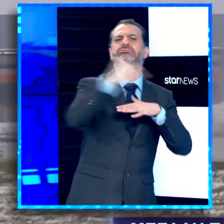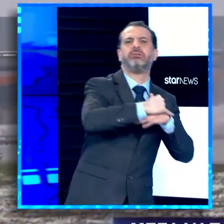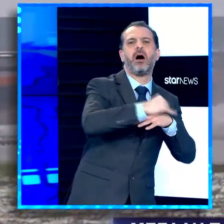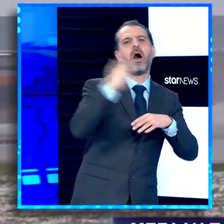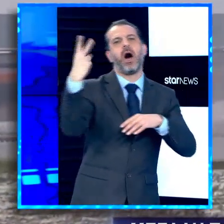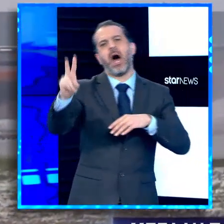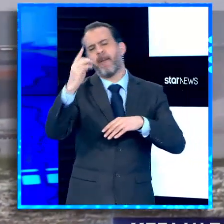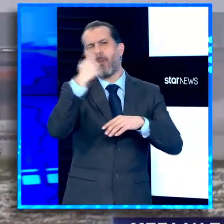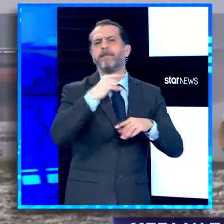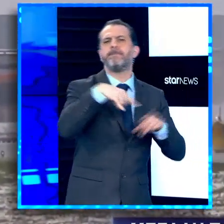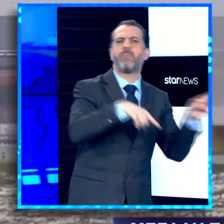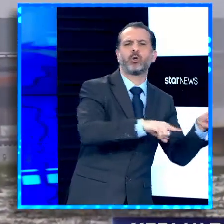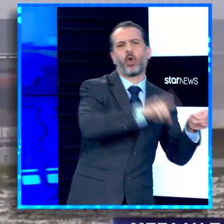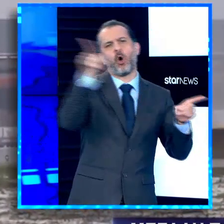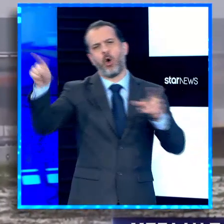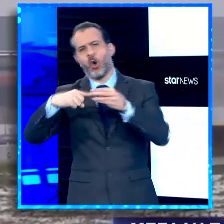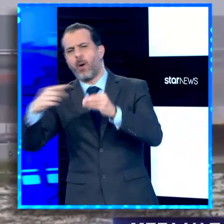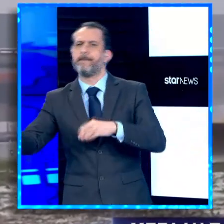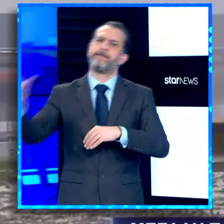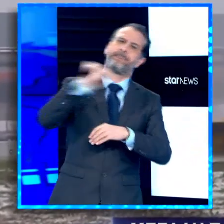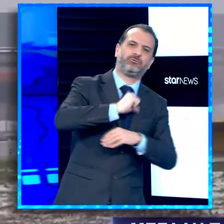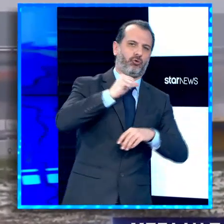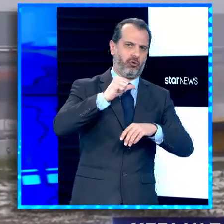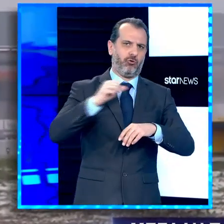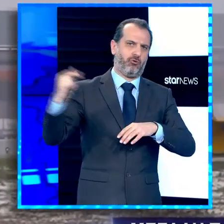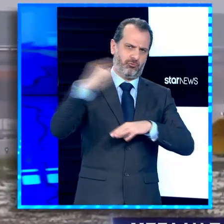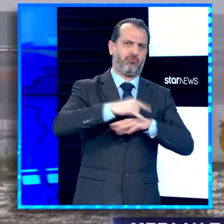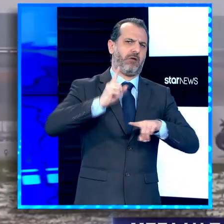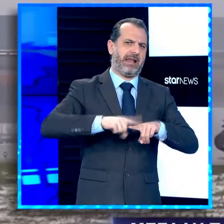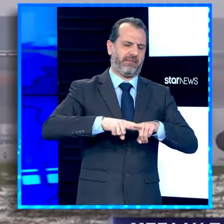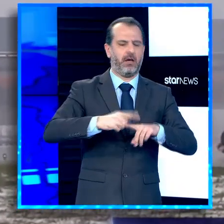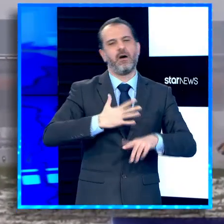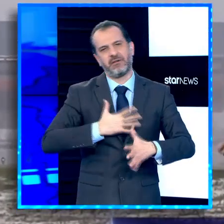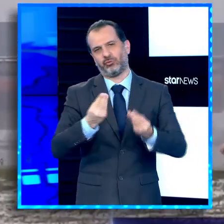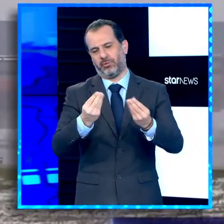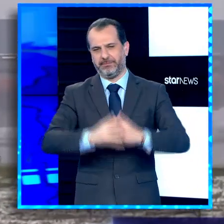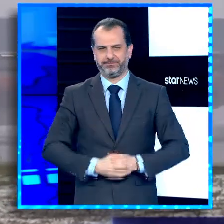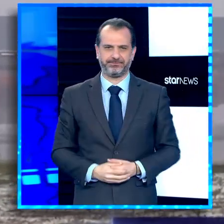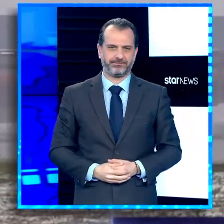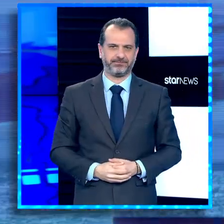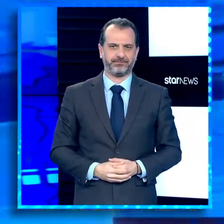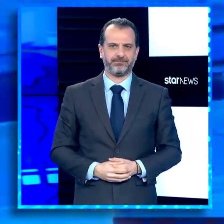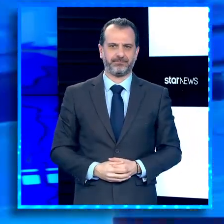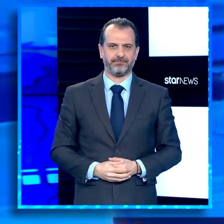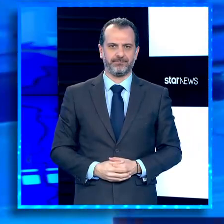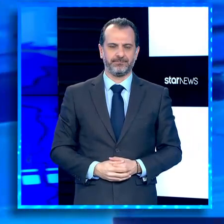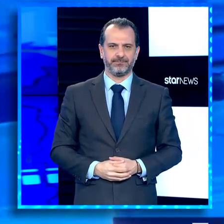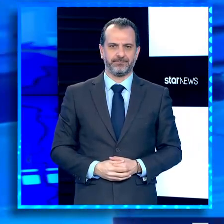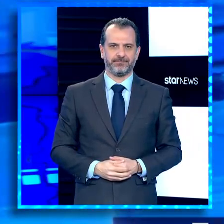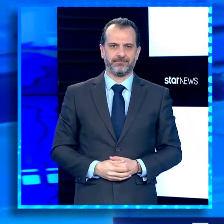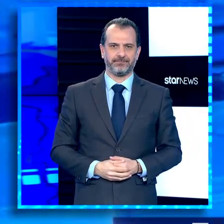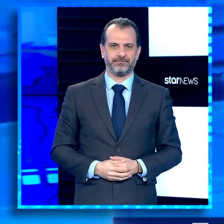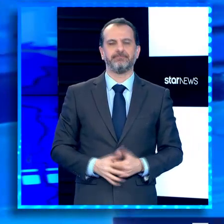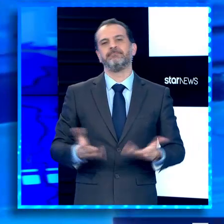από το Πόρτο στη Βουδαπέστη για να επιστρέψουν στη χώρα μας. Άννα Σταματιάδου, σε ευχαριστώ για την ενημέρωση.